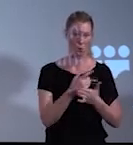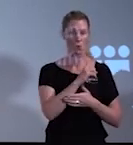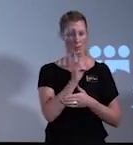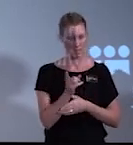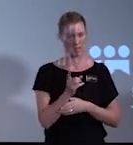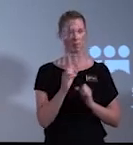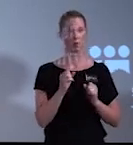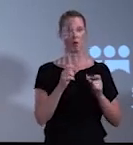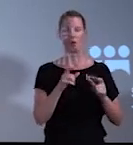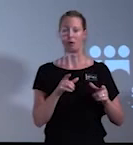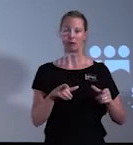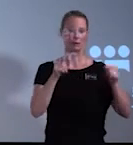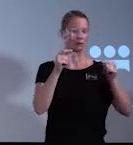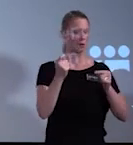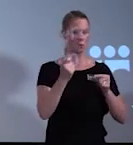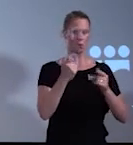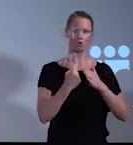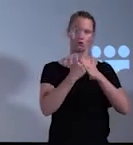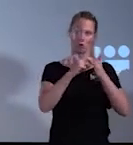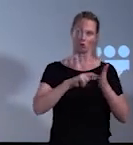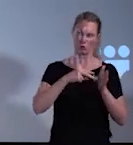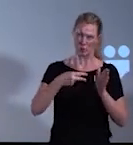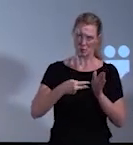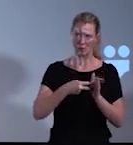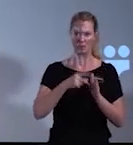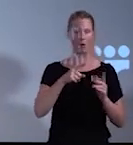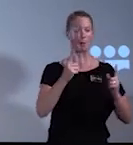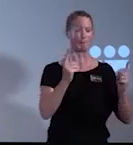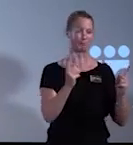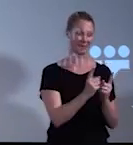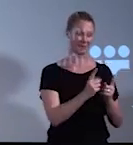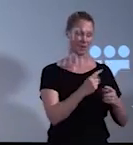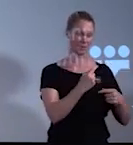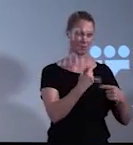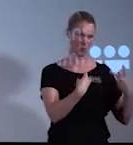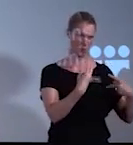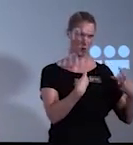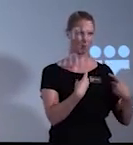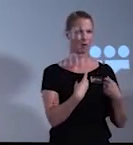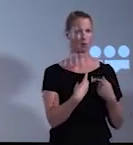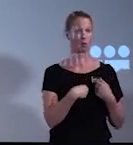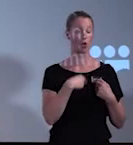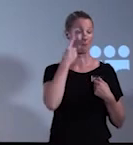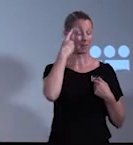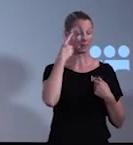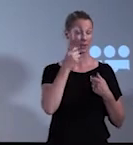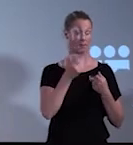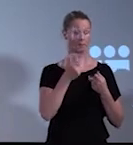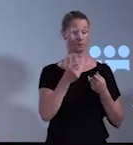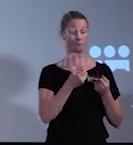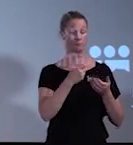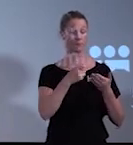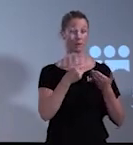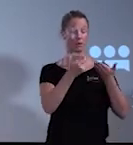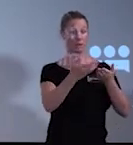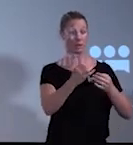man på något vis hitta något form av stödsystem för de mindre biograferna. Och det måste väl antagligen ner till EU och vända för godkänna,